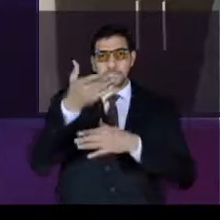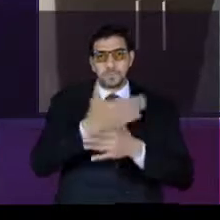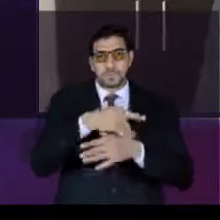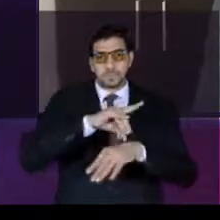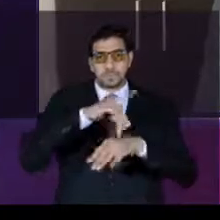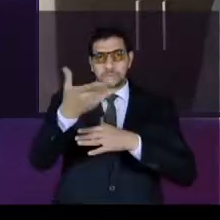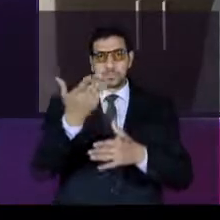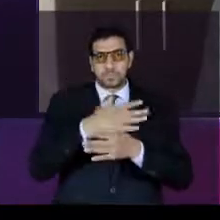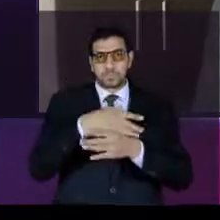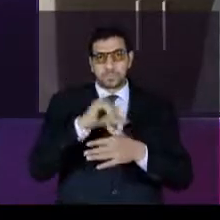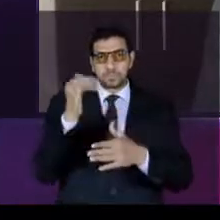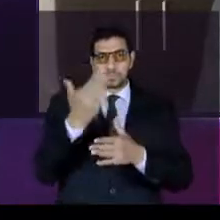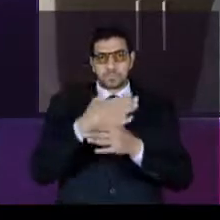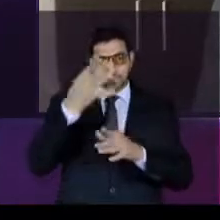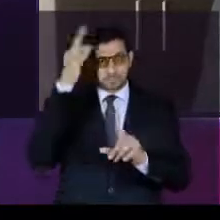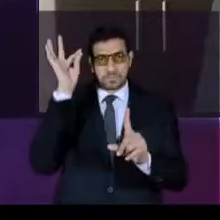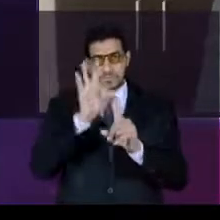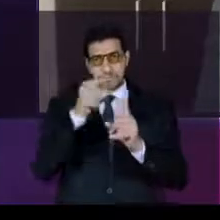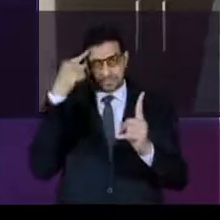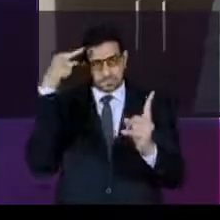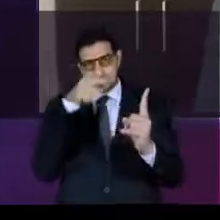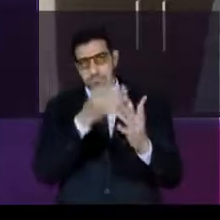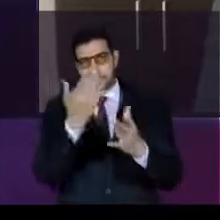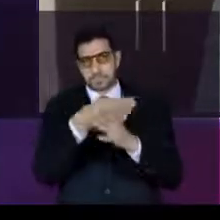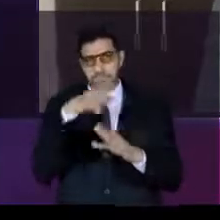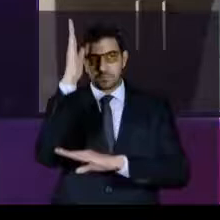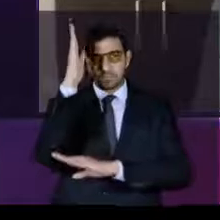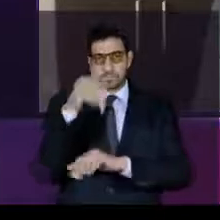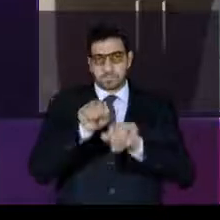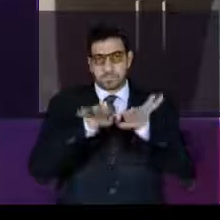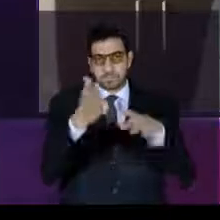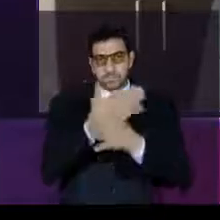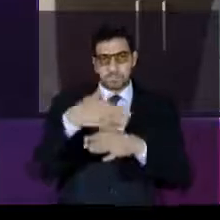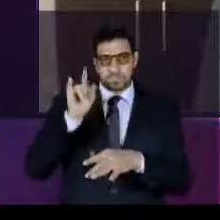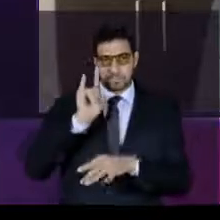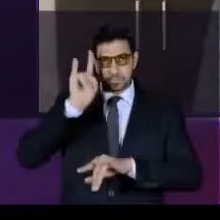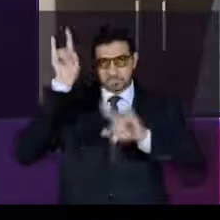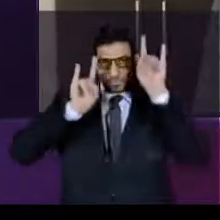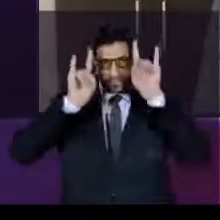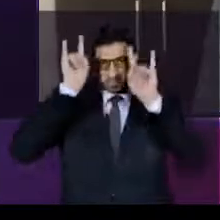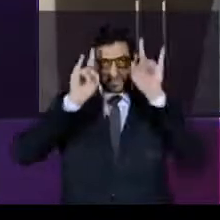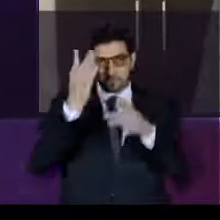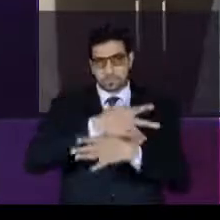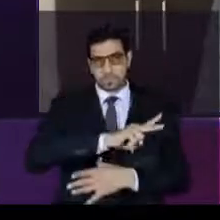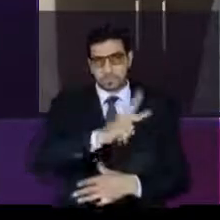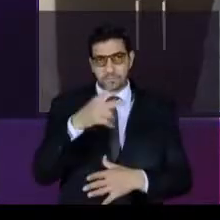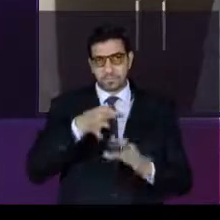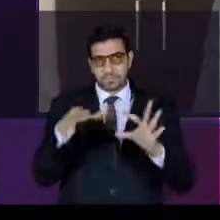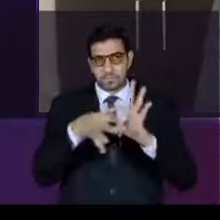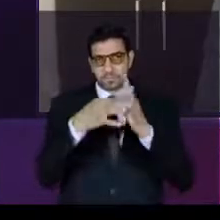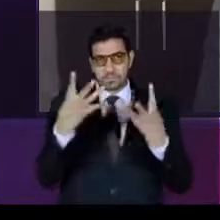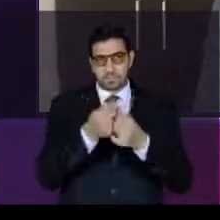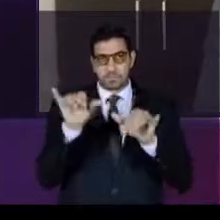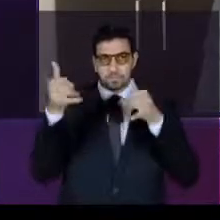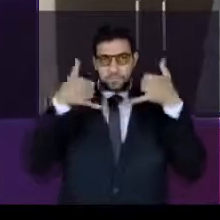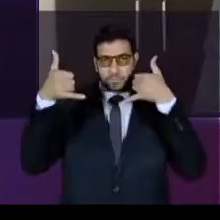ما أتتبع المصدر هو ده الخوف، خصوصًا في ظل الفترة الأخيرة كان في إشاعات كتير على السوشيال ميديا وفي وسائل الاتصال عموما